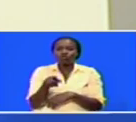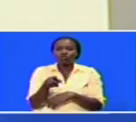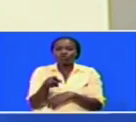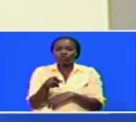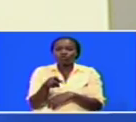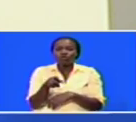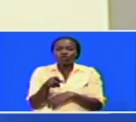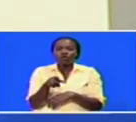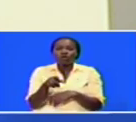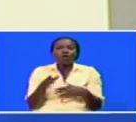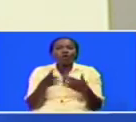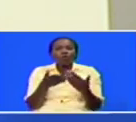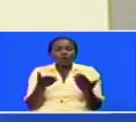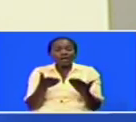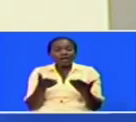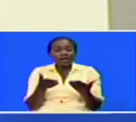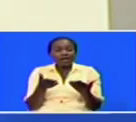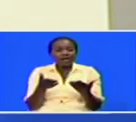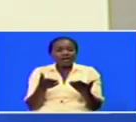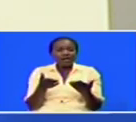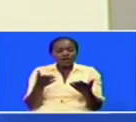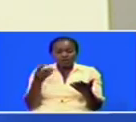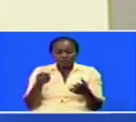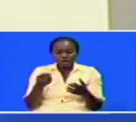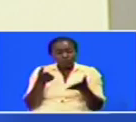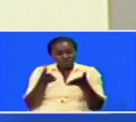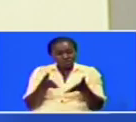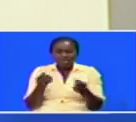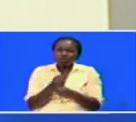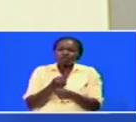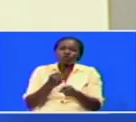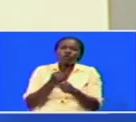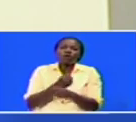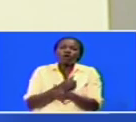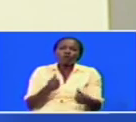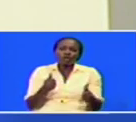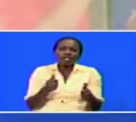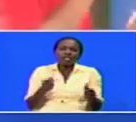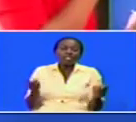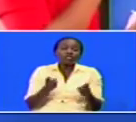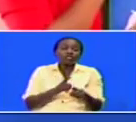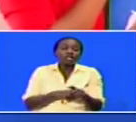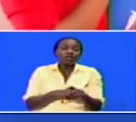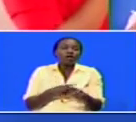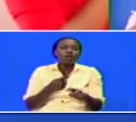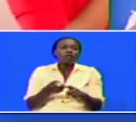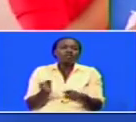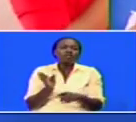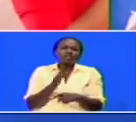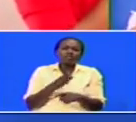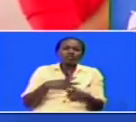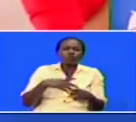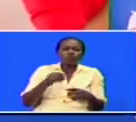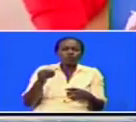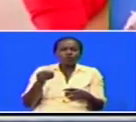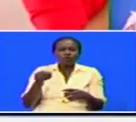hata madaktari wakiwa hospitalini bado mnashindwa kufanya kazi yenu kikamilifu katika muda usio mrefu. Lakini kwanza tuelekee moja kwa